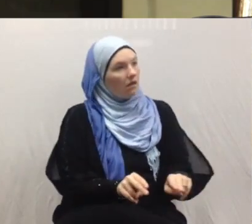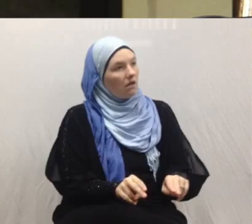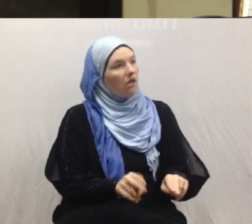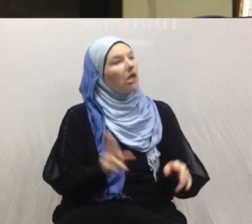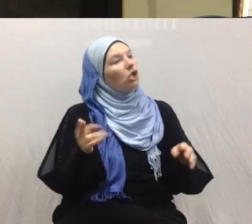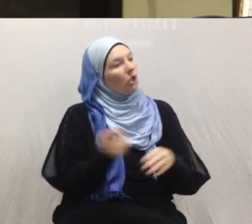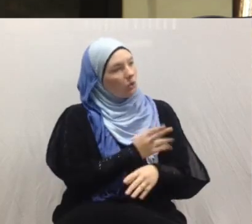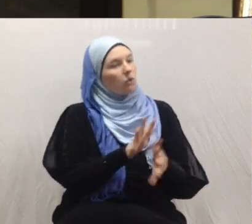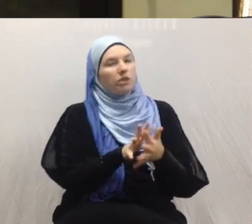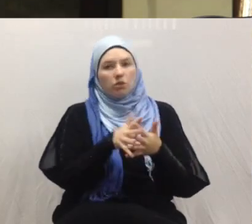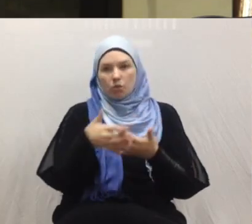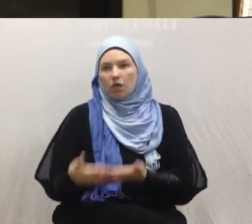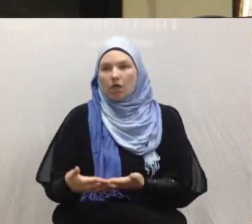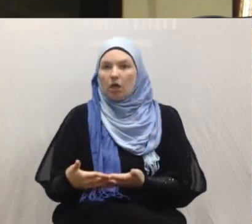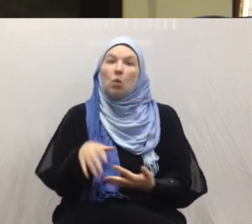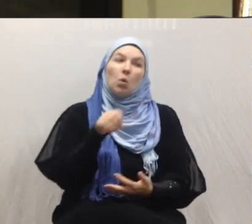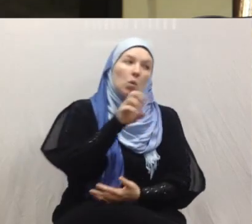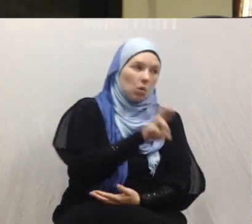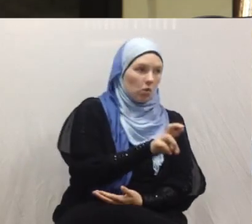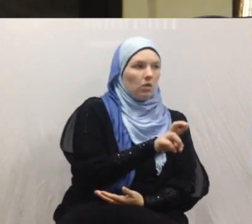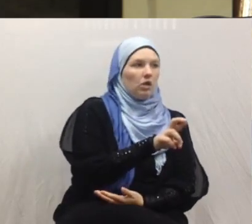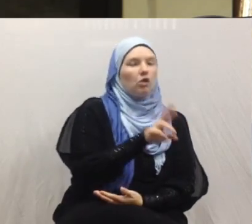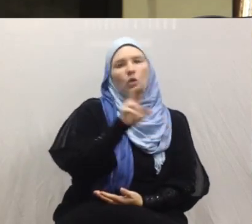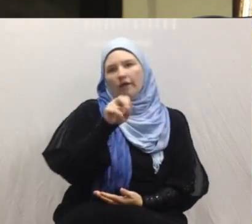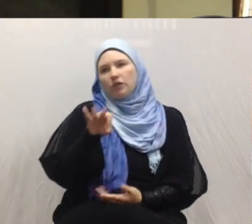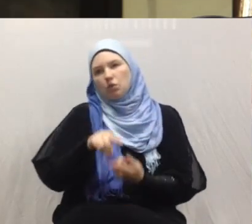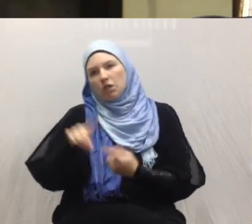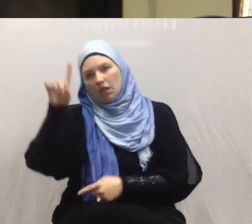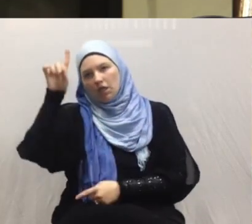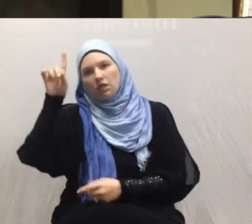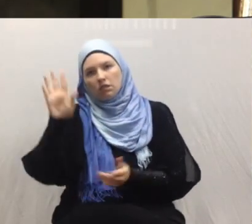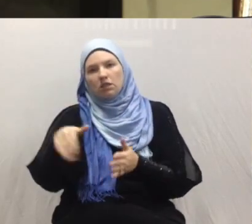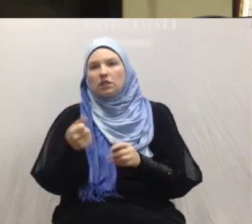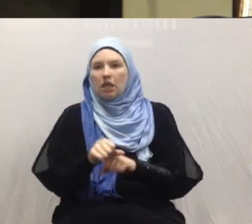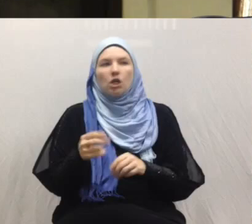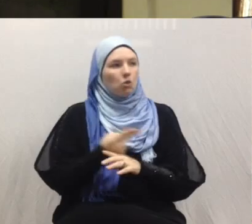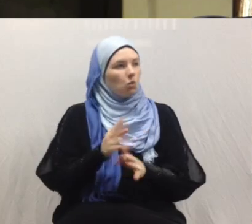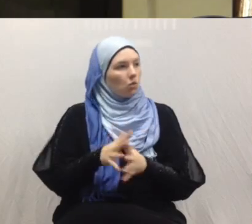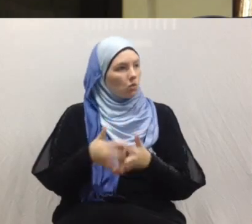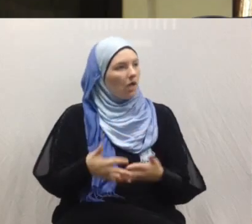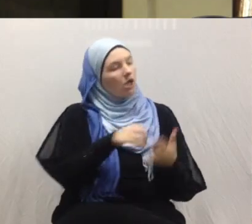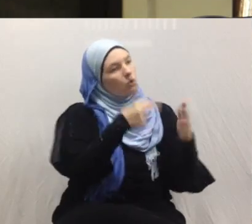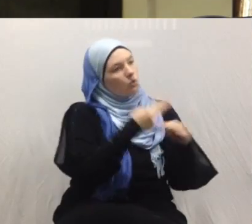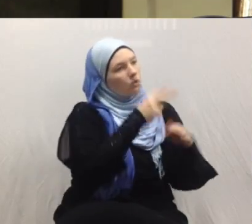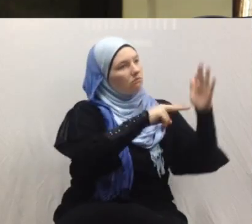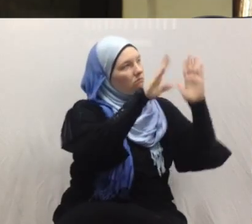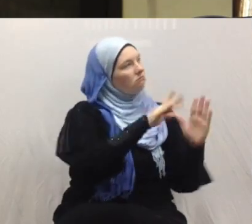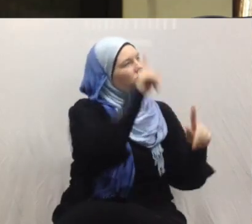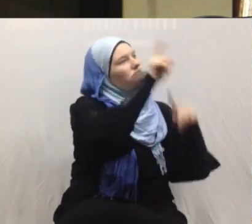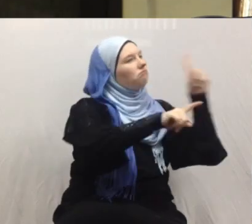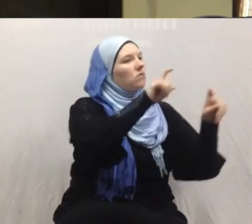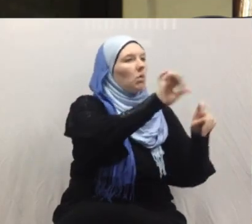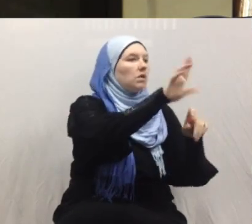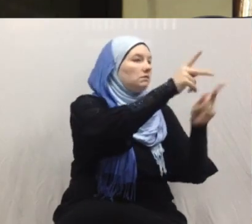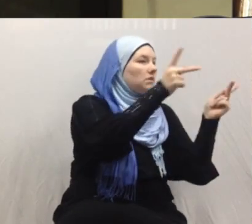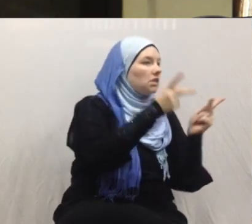the Quran, or which is the reference to Allah, and they can use the Prophet ﷺ or his